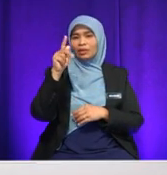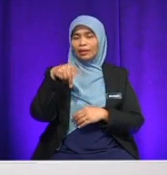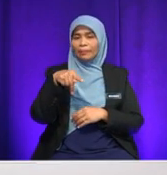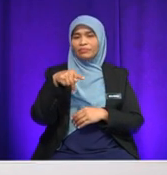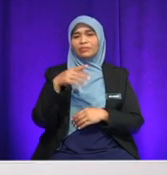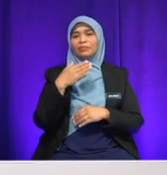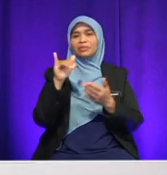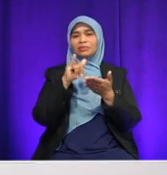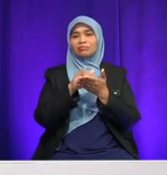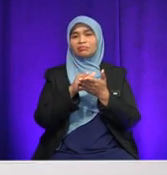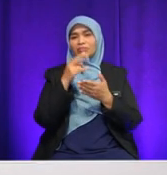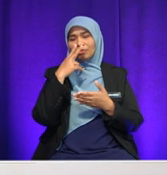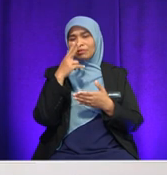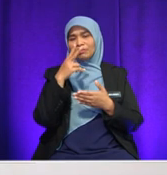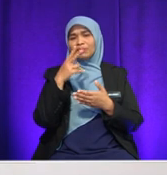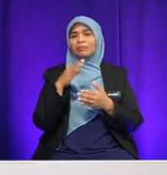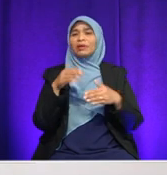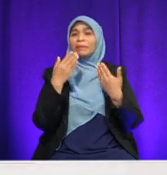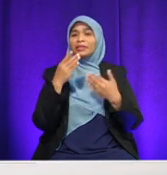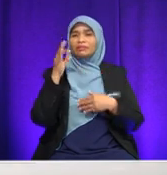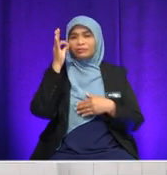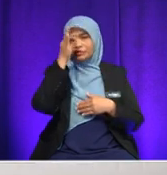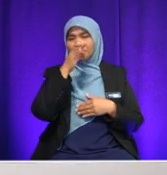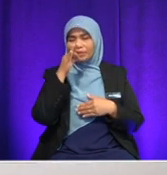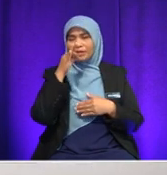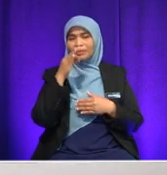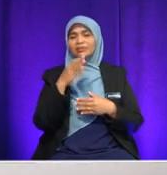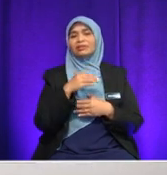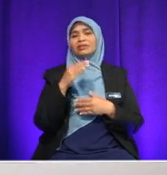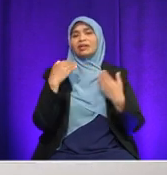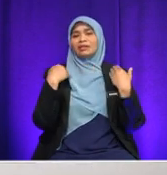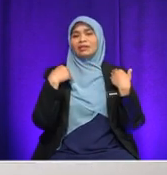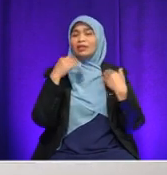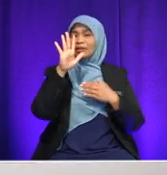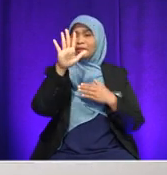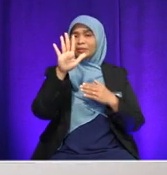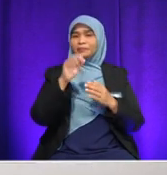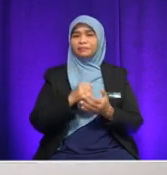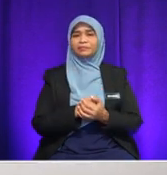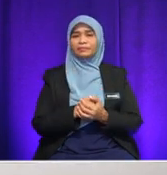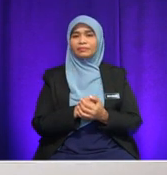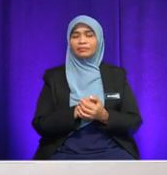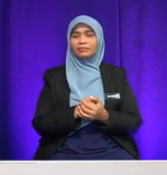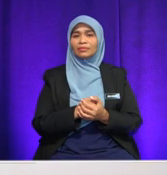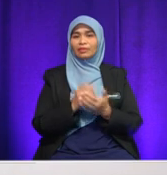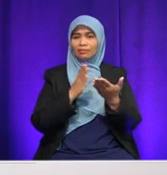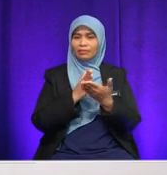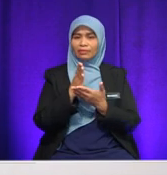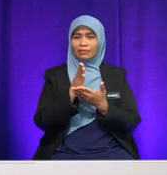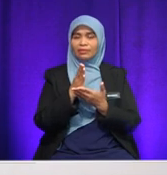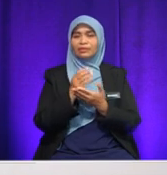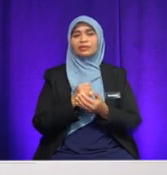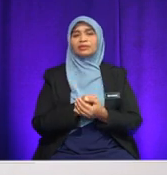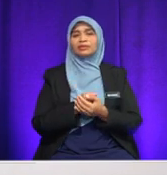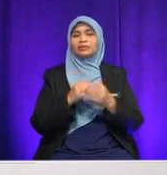penampilan Dol dan seterusnya. Jadi ada 5 rangkaplah kat sini kalau tengok gambaran asalnya ya. Okey, seterusnya